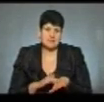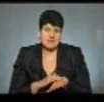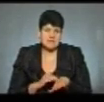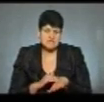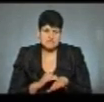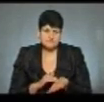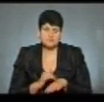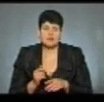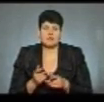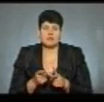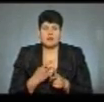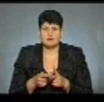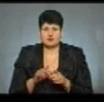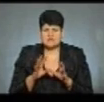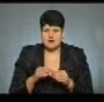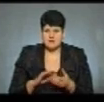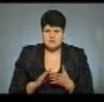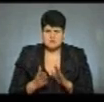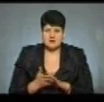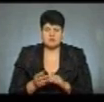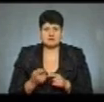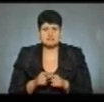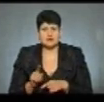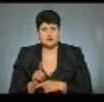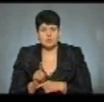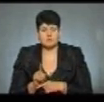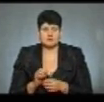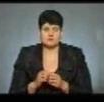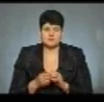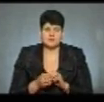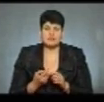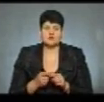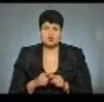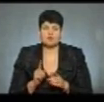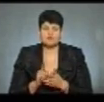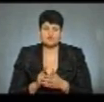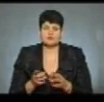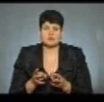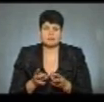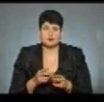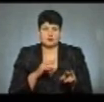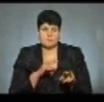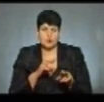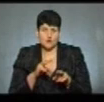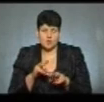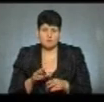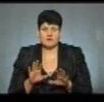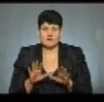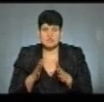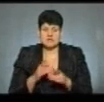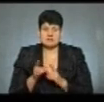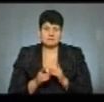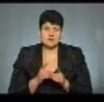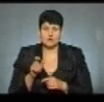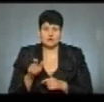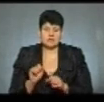введення вакцини або зміни загального стану, чи це є норма, чи це є патологія. Для цього обов'язково треба бути під контролем, тому що в разі якихось змін